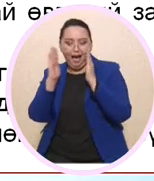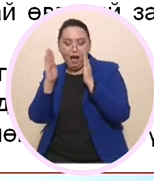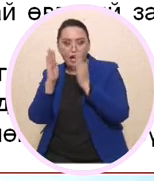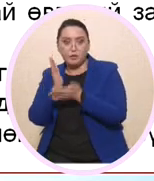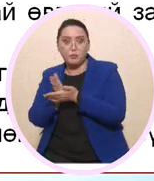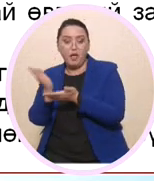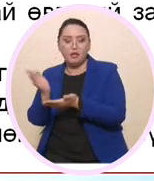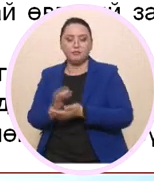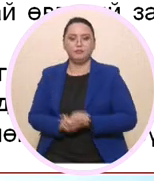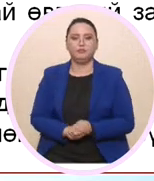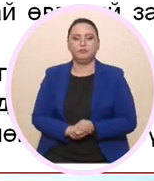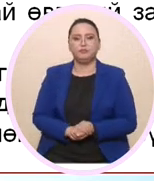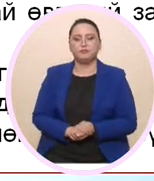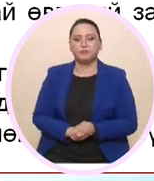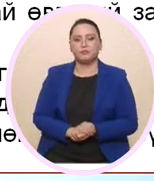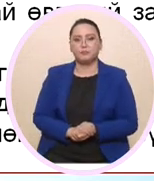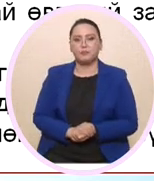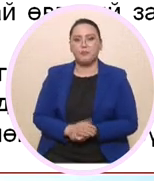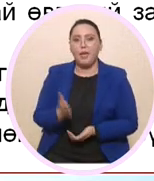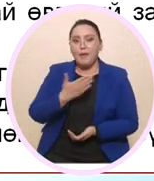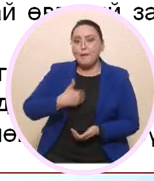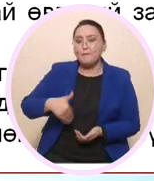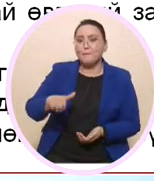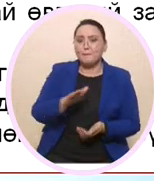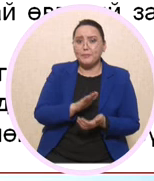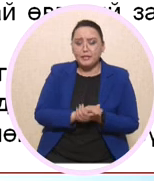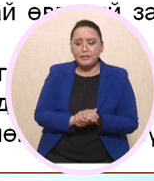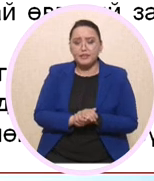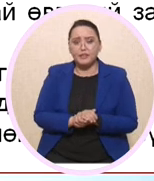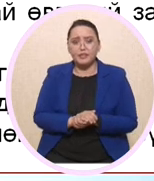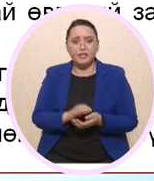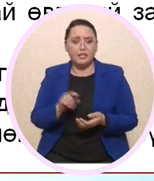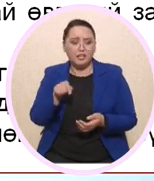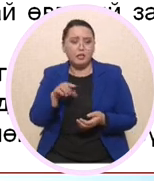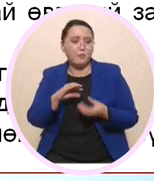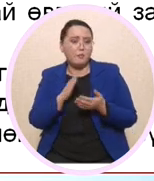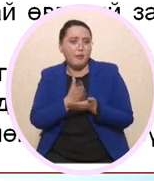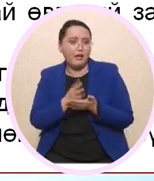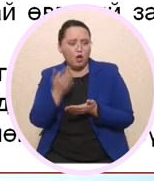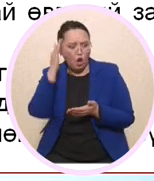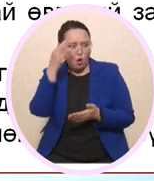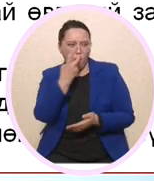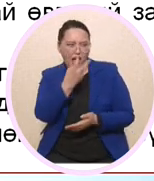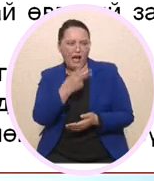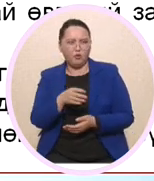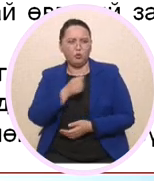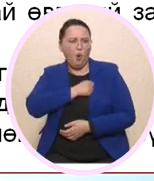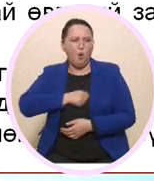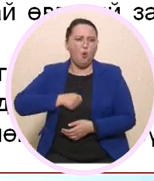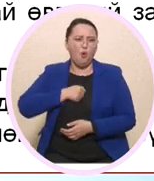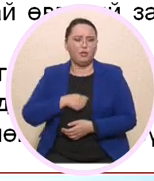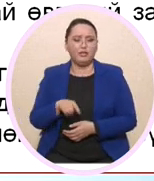Иш хүмүн хэрэггүй. Бидний ингэж байхыг өвгөн маань харуул бүр сүйд болно. Та нар